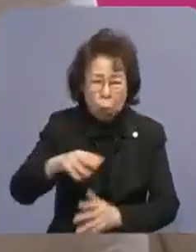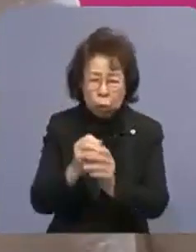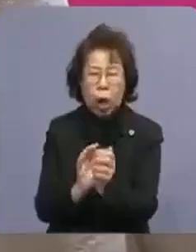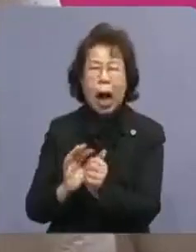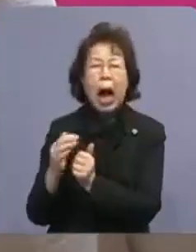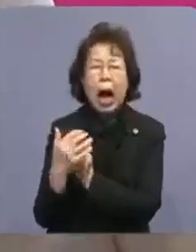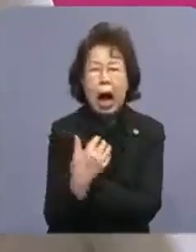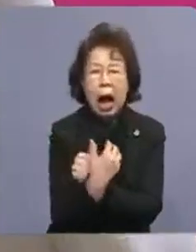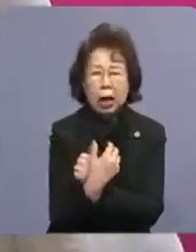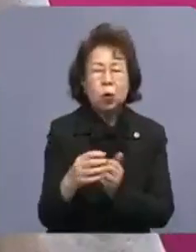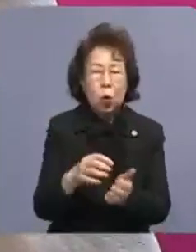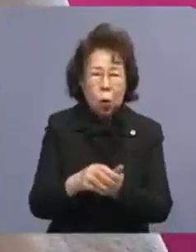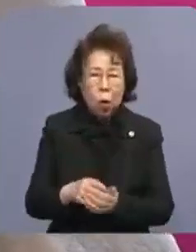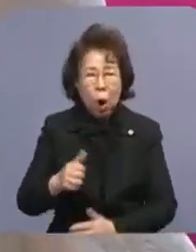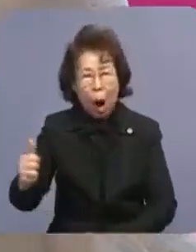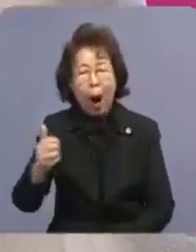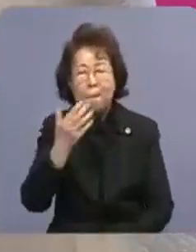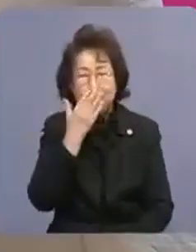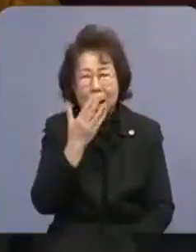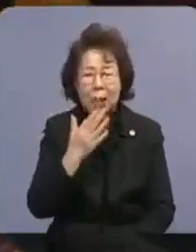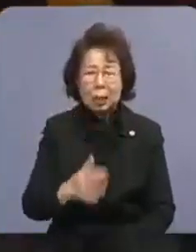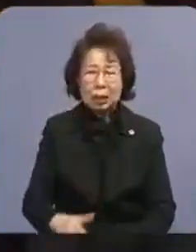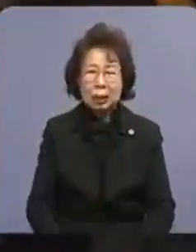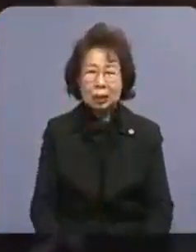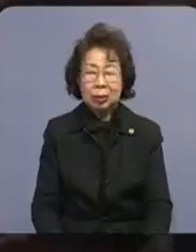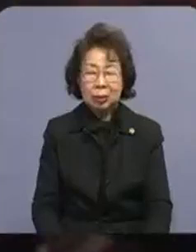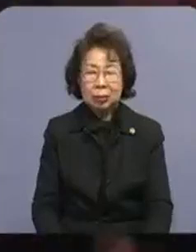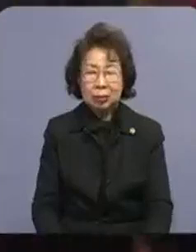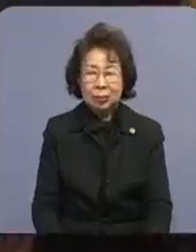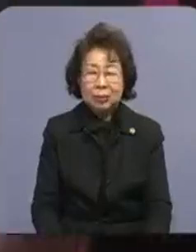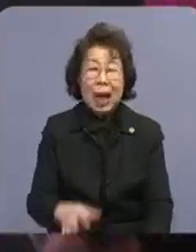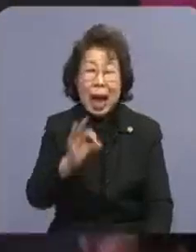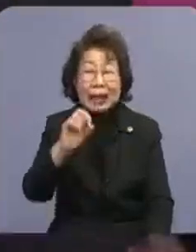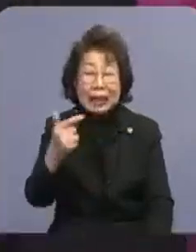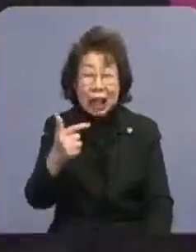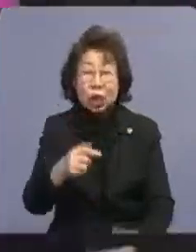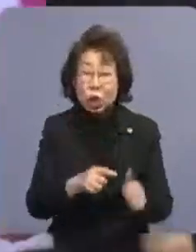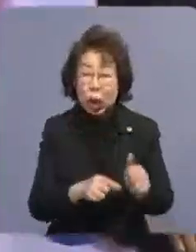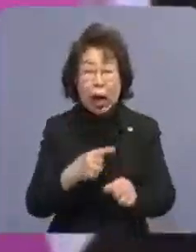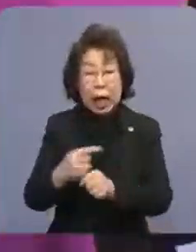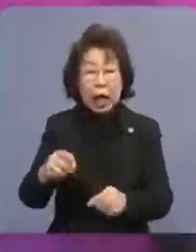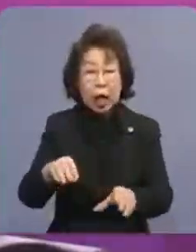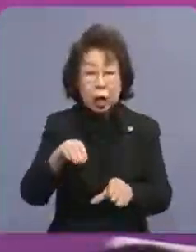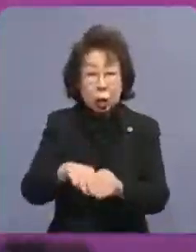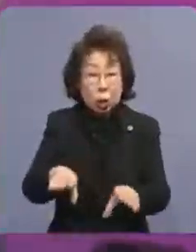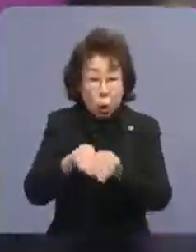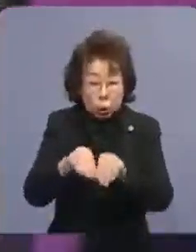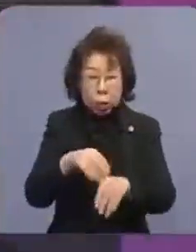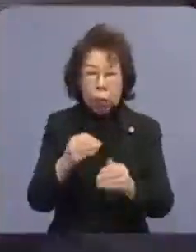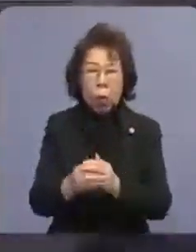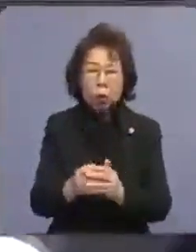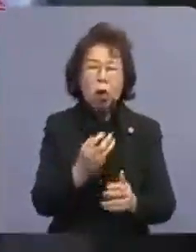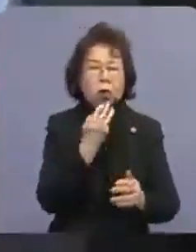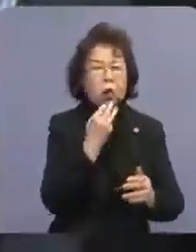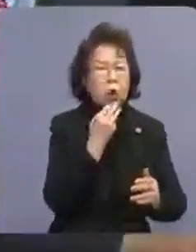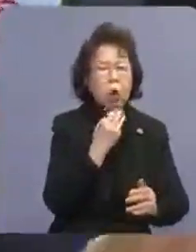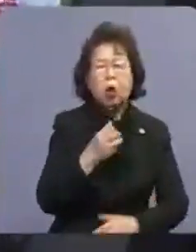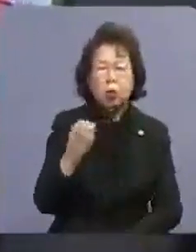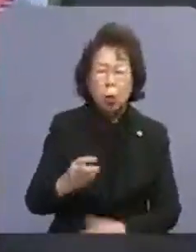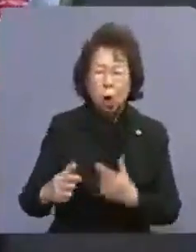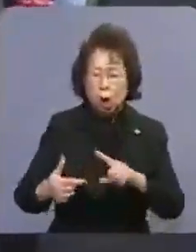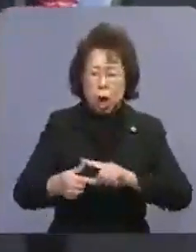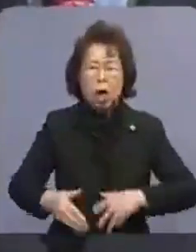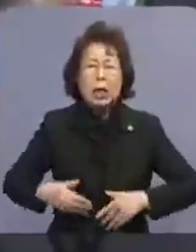다 안고 갈 수 있도록. 안철수 의원은 내년 총선의 승부처가 수도권 그리고